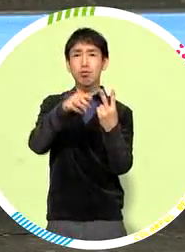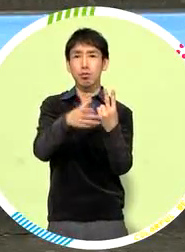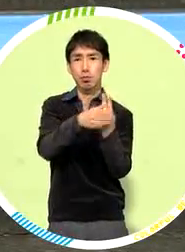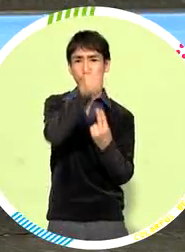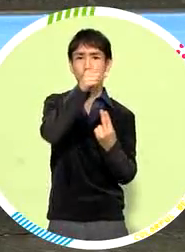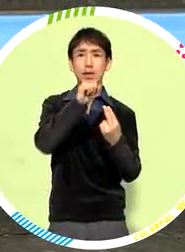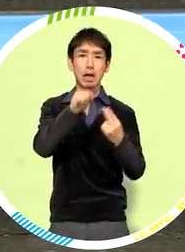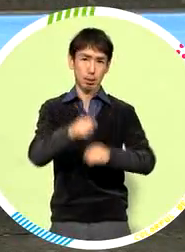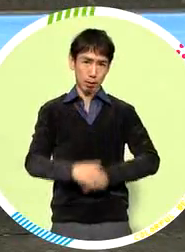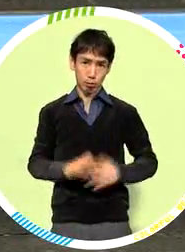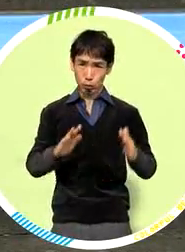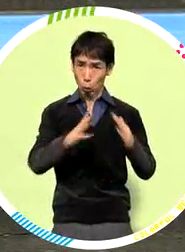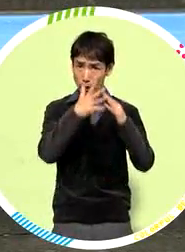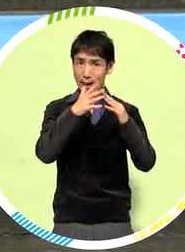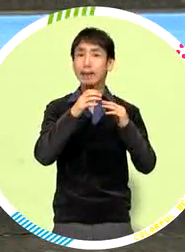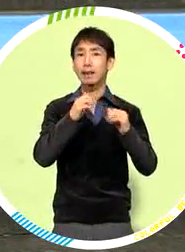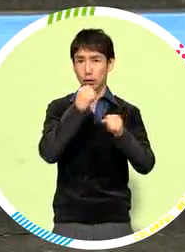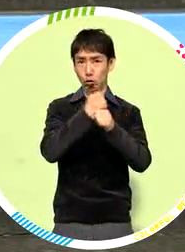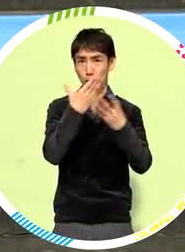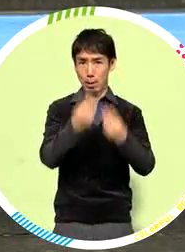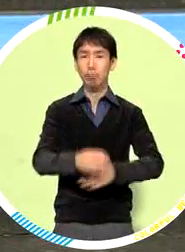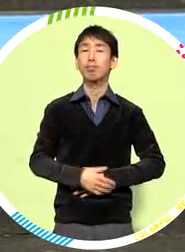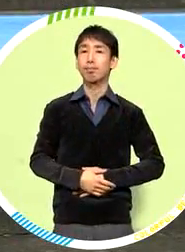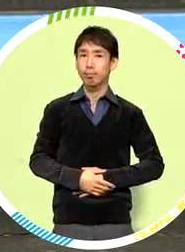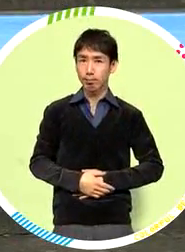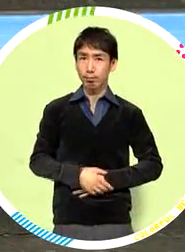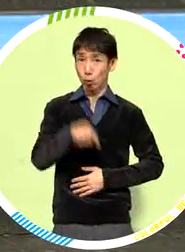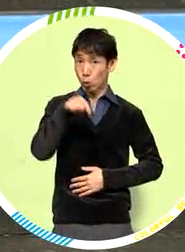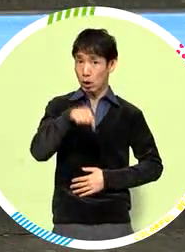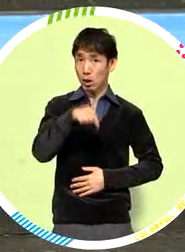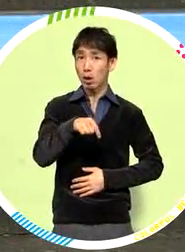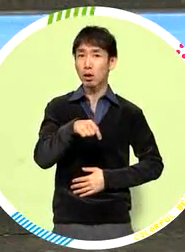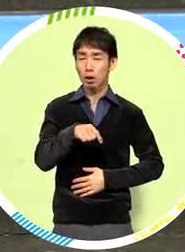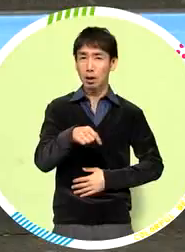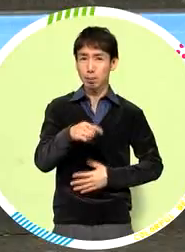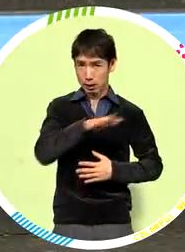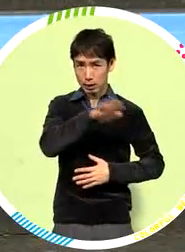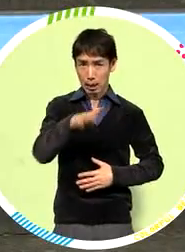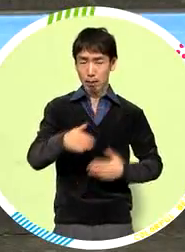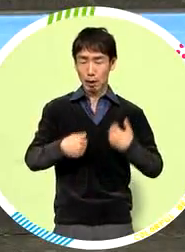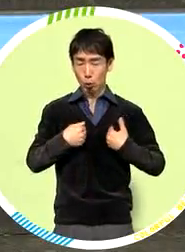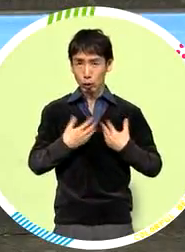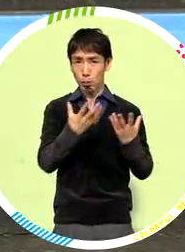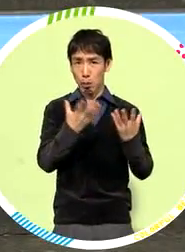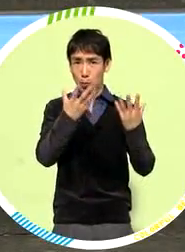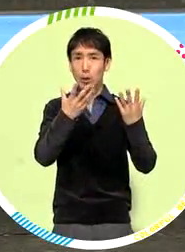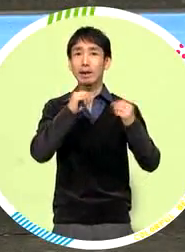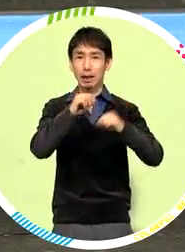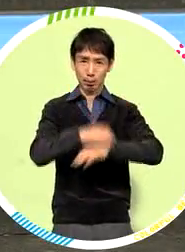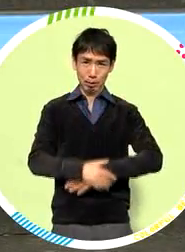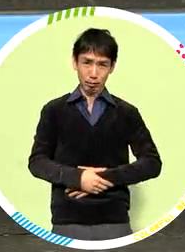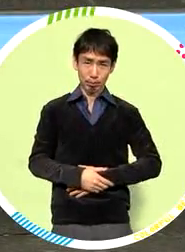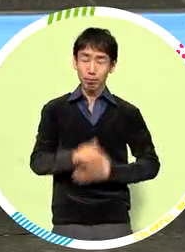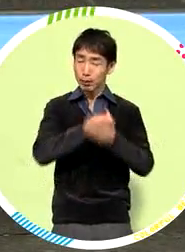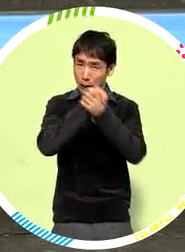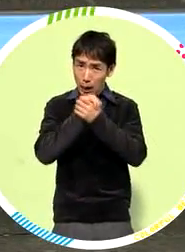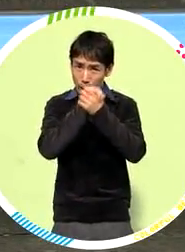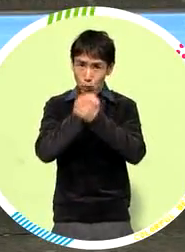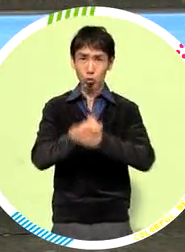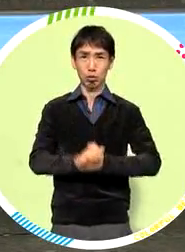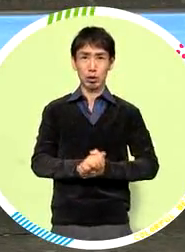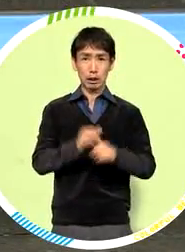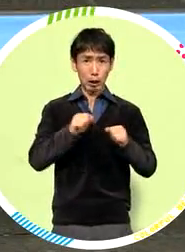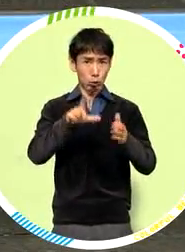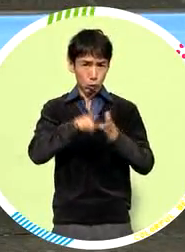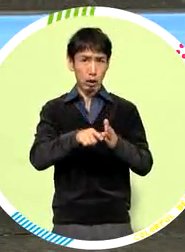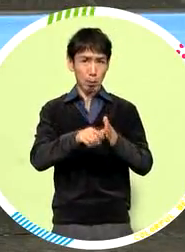は構成してやってます。そんな中で結構和気あいあいとですね、みんな仲良く、やるとき